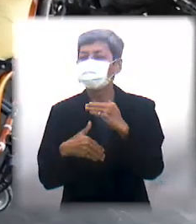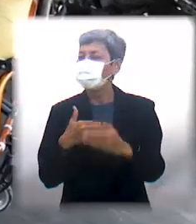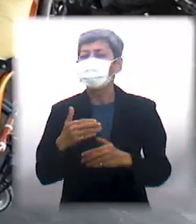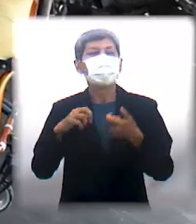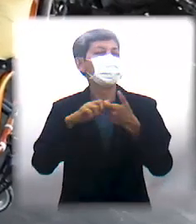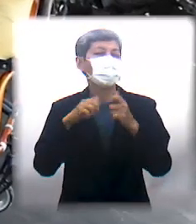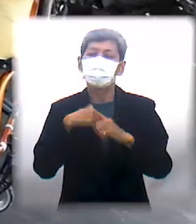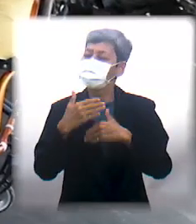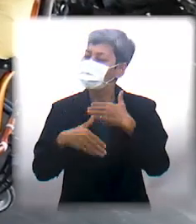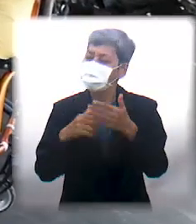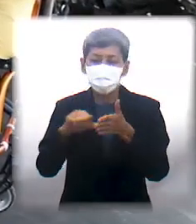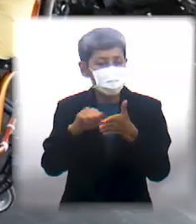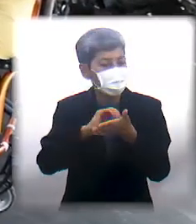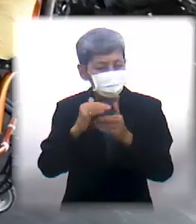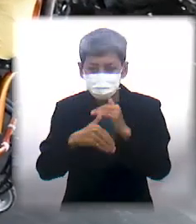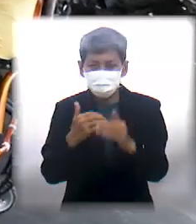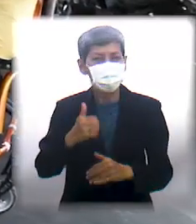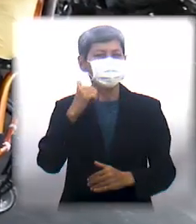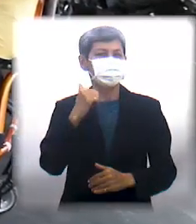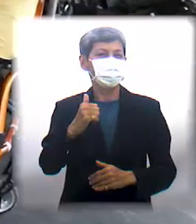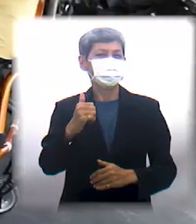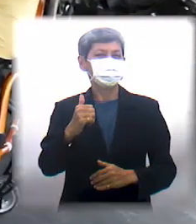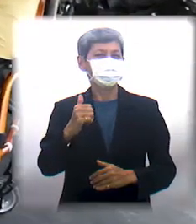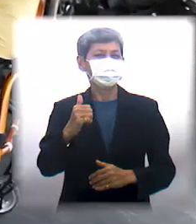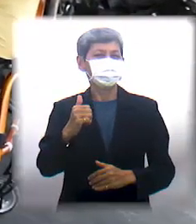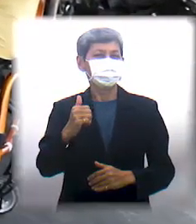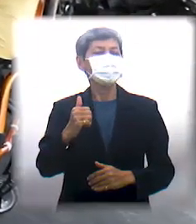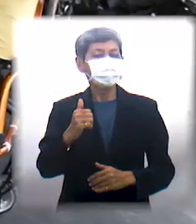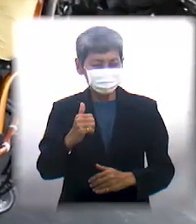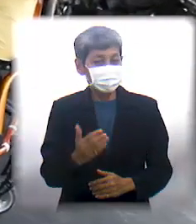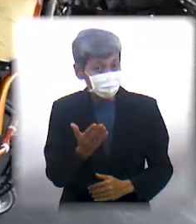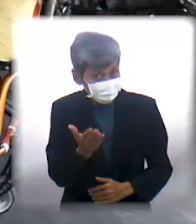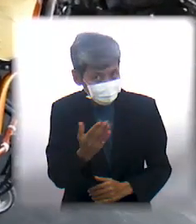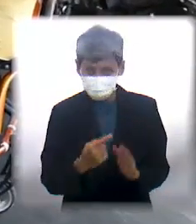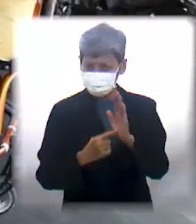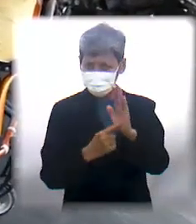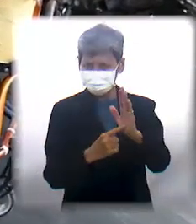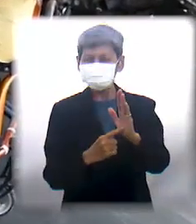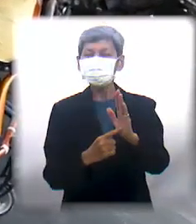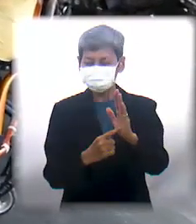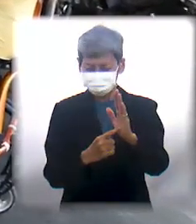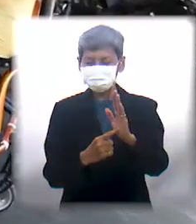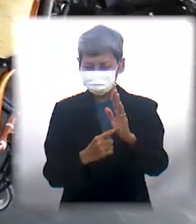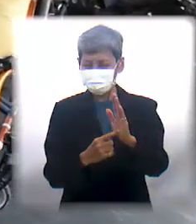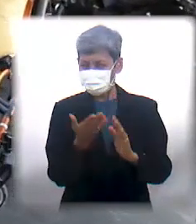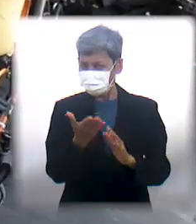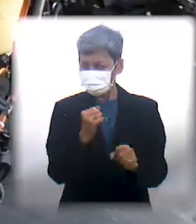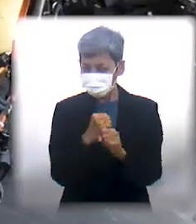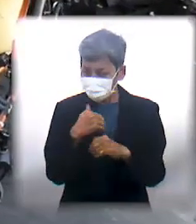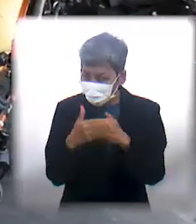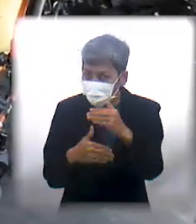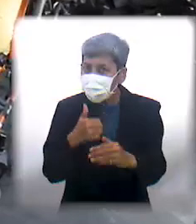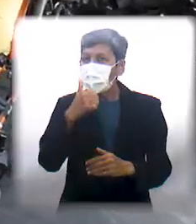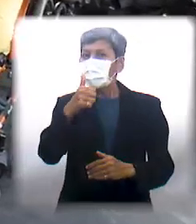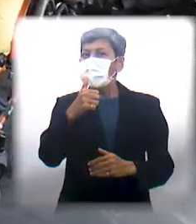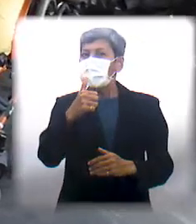หาที่เรารู้สึกและเกิดขึ้นกับตัวเราไปได้อย่างดีมากๆเลยและพี่หมีก็ทำให้เราเห็นแล้วค่ะว่าพี่เขาก้าวข้ามผ่านมา